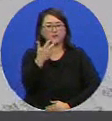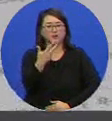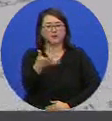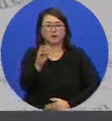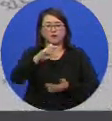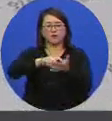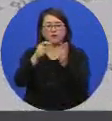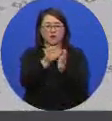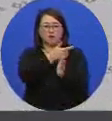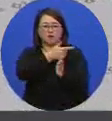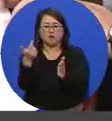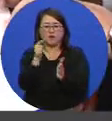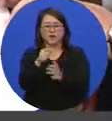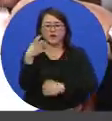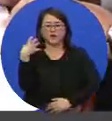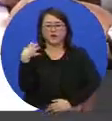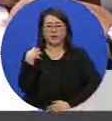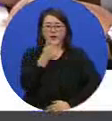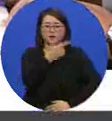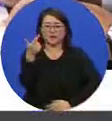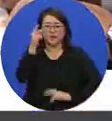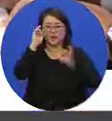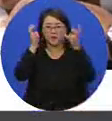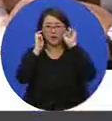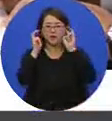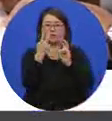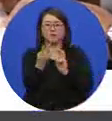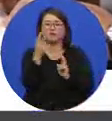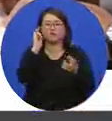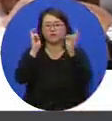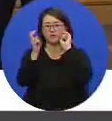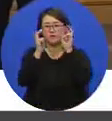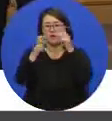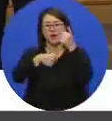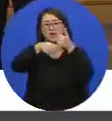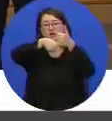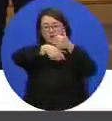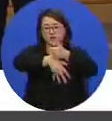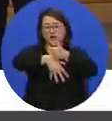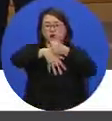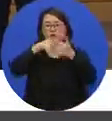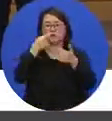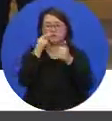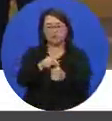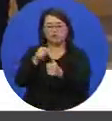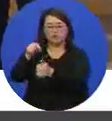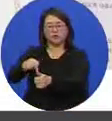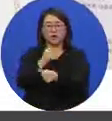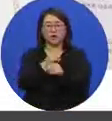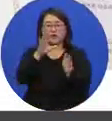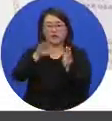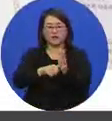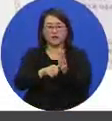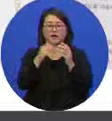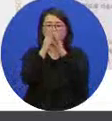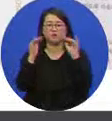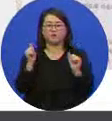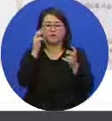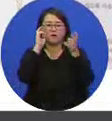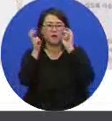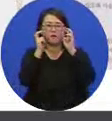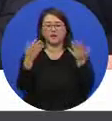공사를 맡은 대기업 두 곳이 하도급 공사 등에서 지역 건설업체의 일감을 최대한 주기로 약속했습니다. 지난